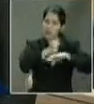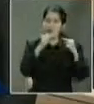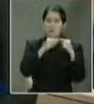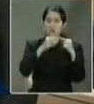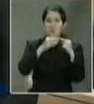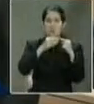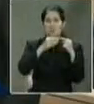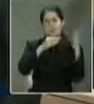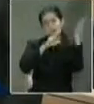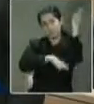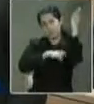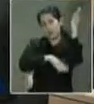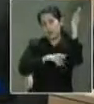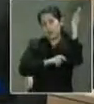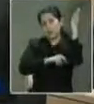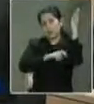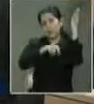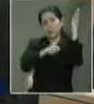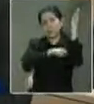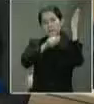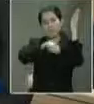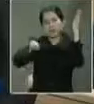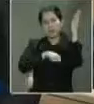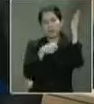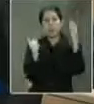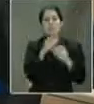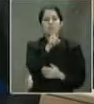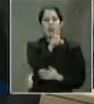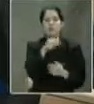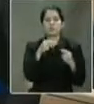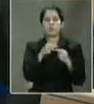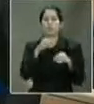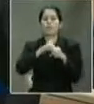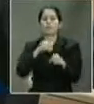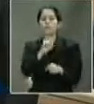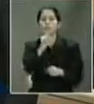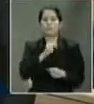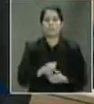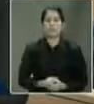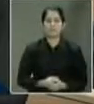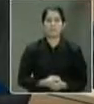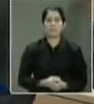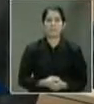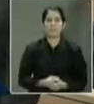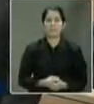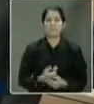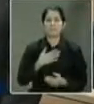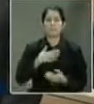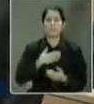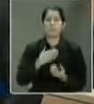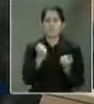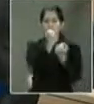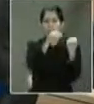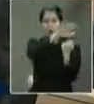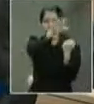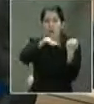ยังอยู่นี่ผมเอารถเบนวีโต้ดีเซลไป